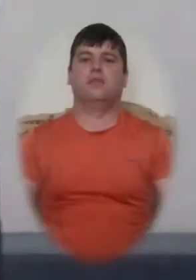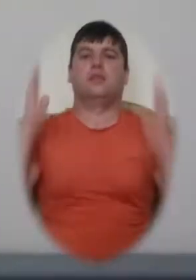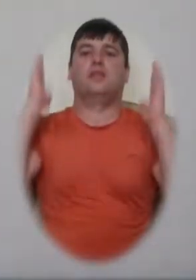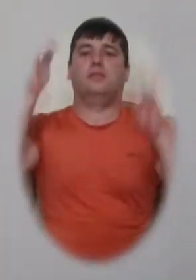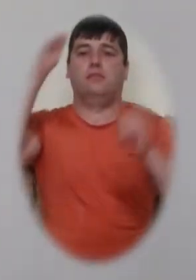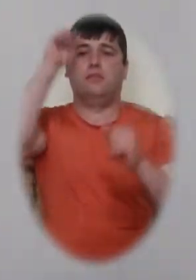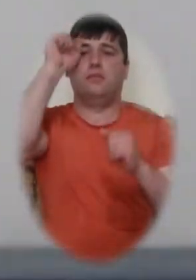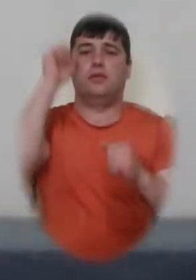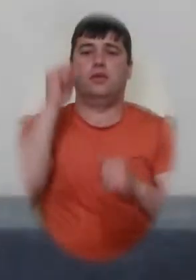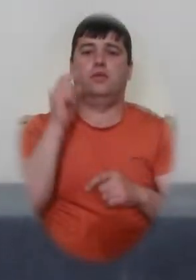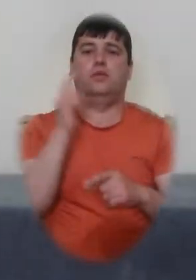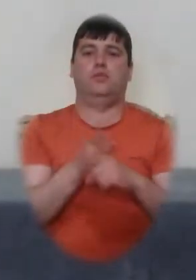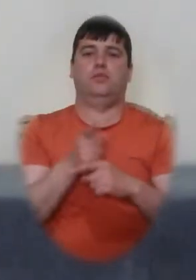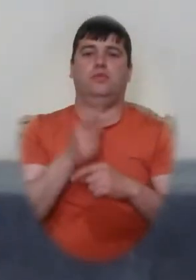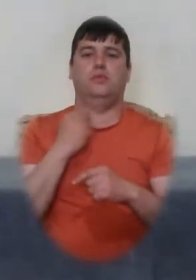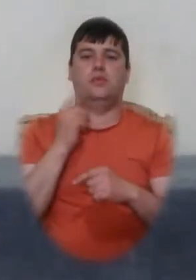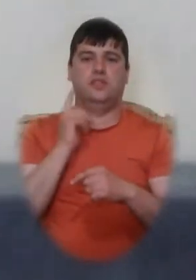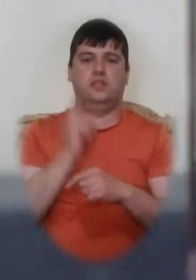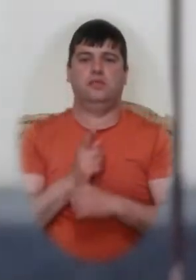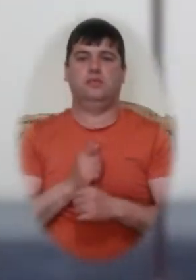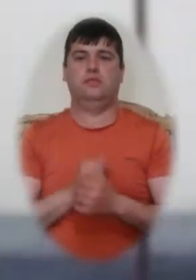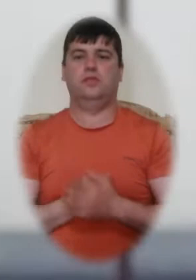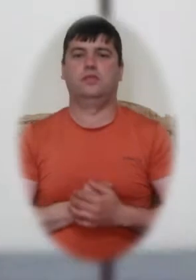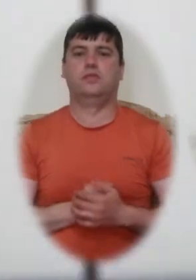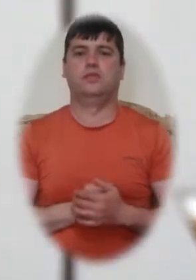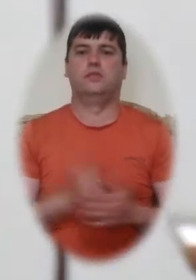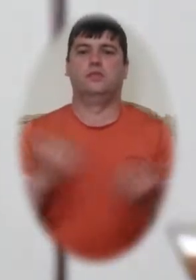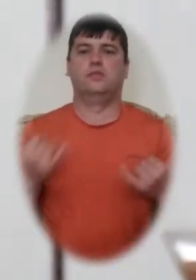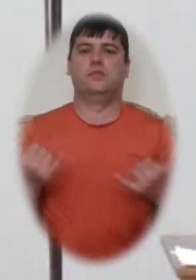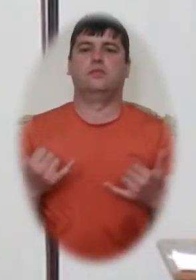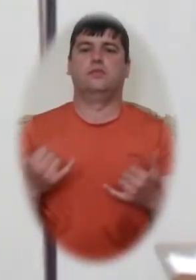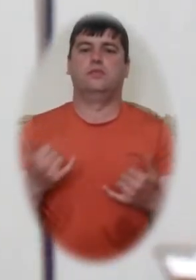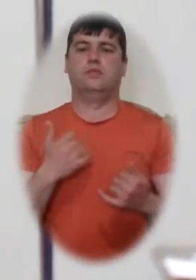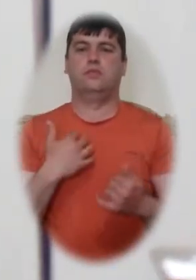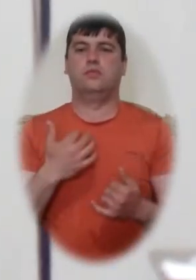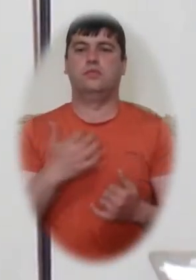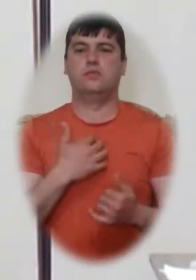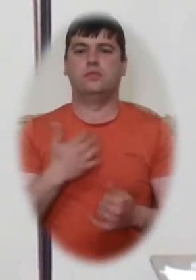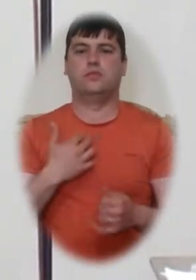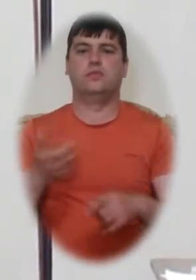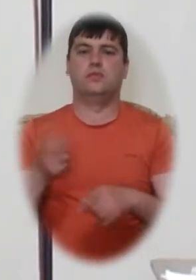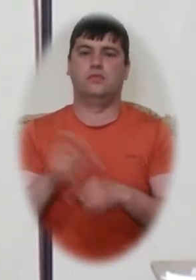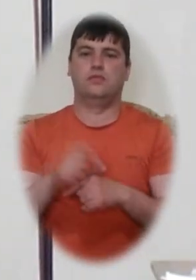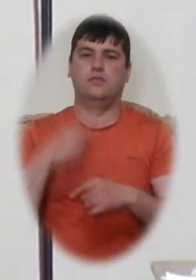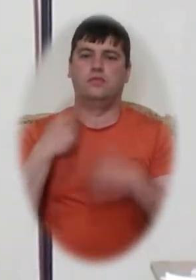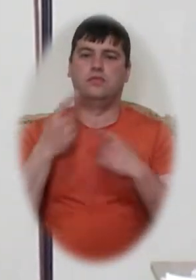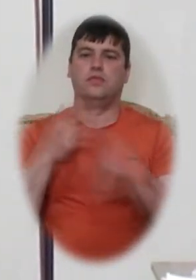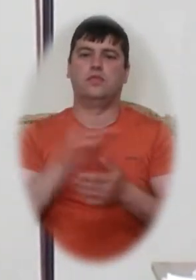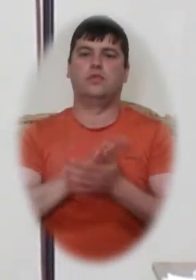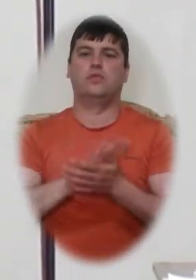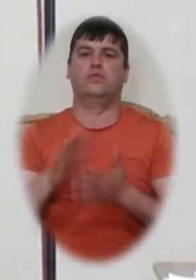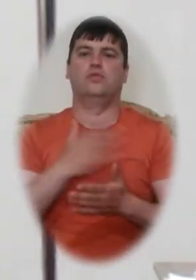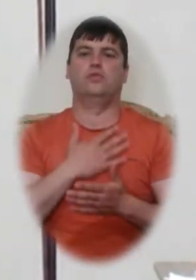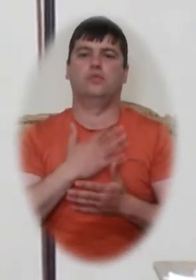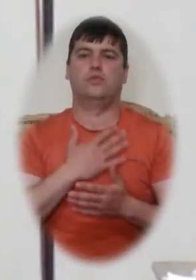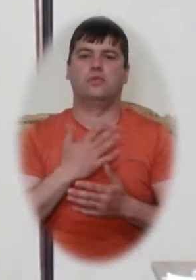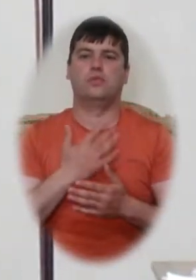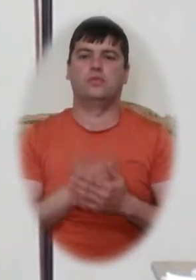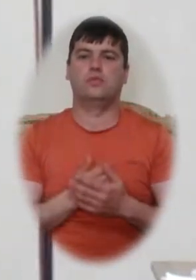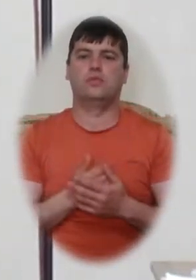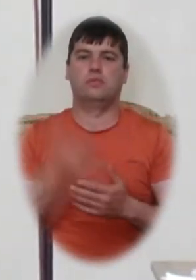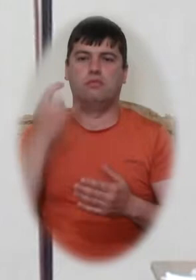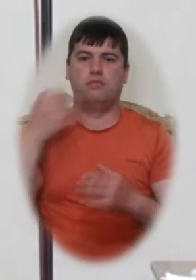Այսոր մեք ոզում եք ավելի խոսել սուպոգուծ և ավելի